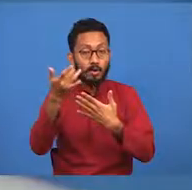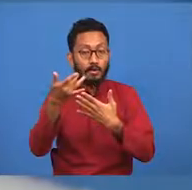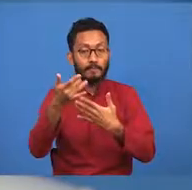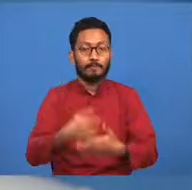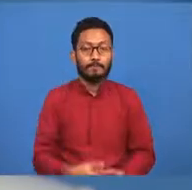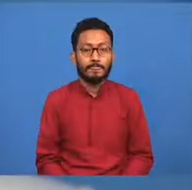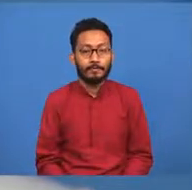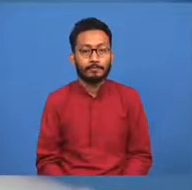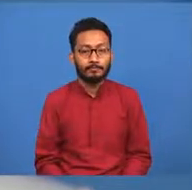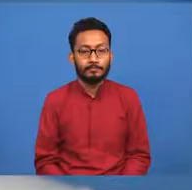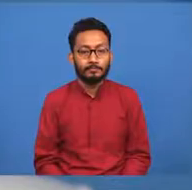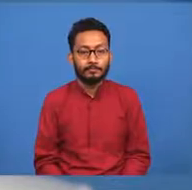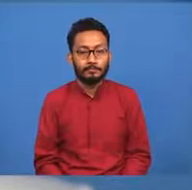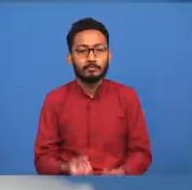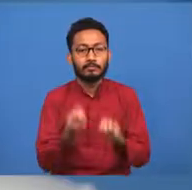iaitu sebanyak